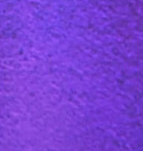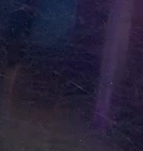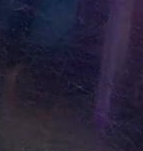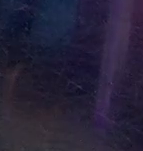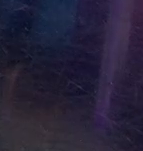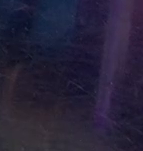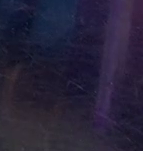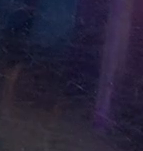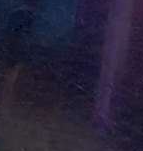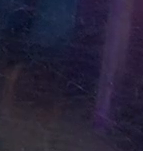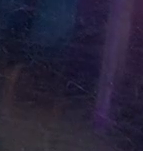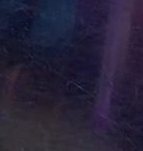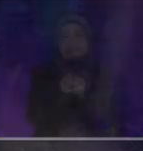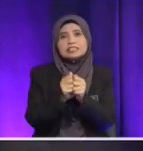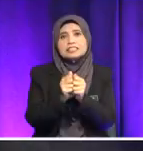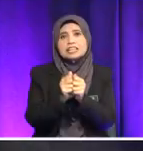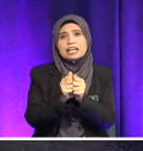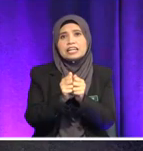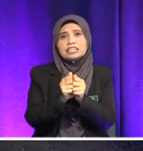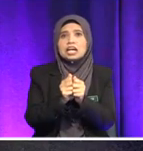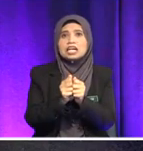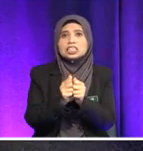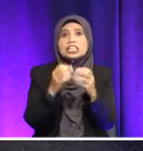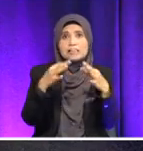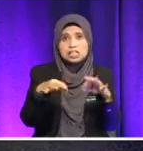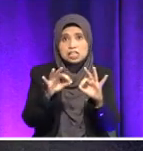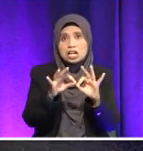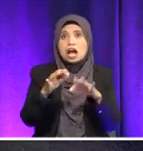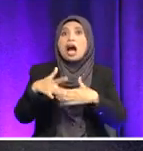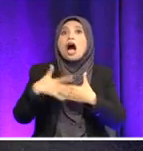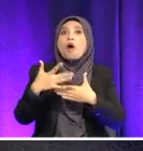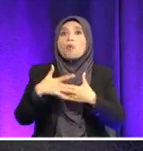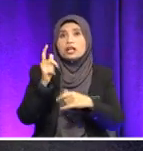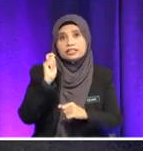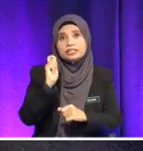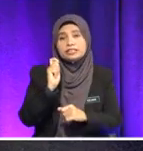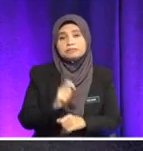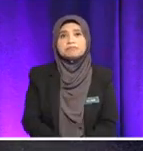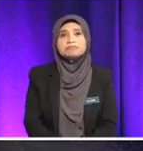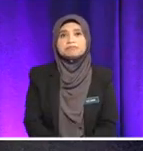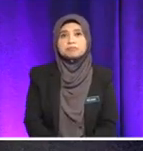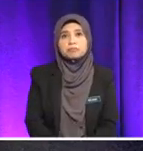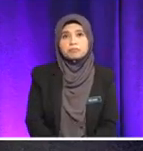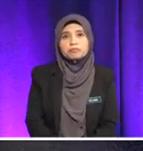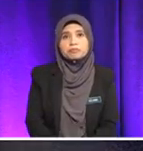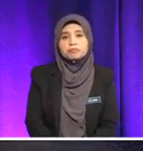kaitannya dengan situasi yang berlaku di awal episode kita hari ini dan siapa yang akan bersama-sama